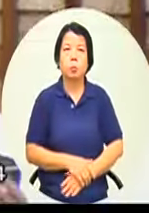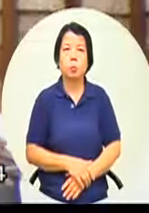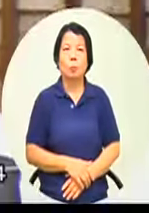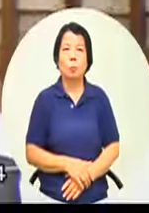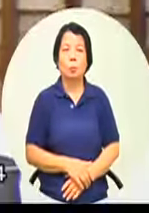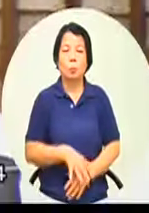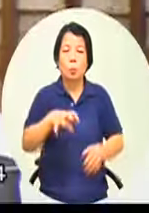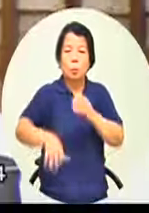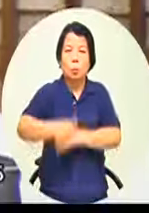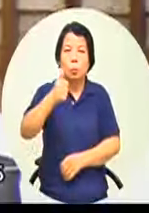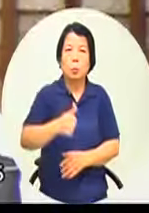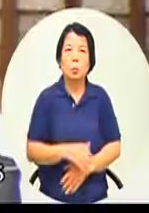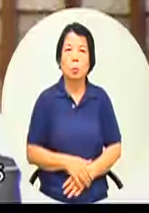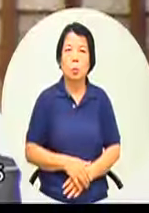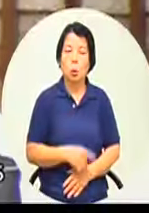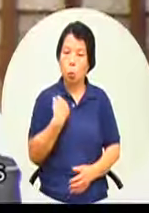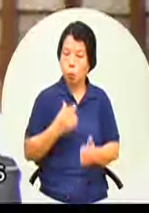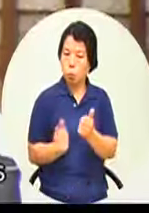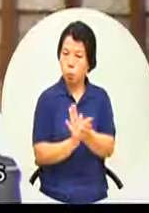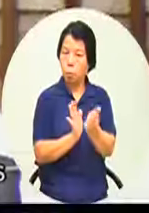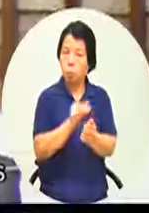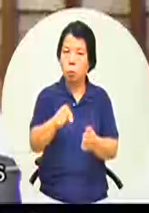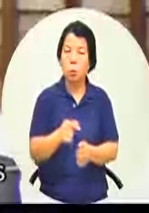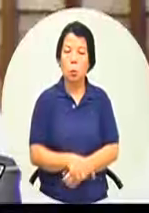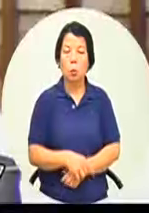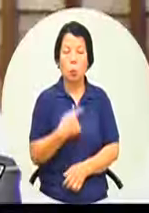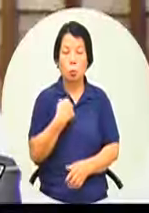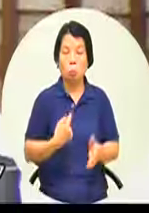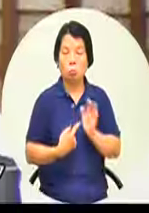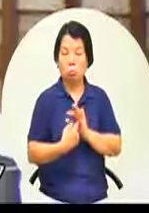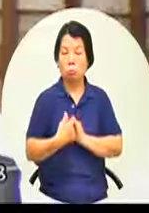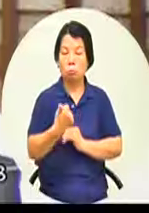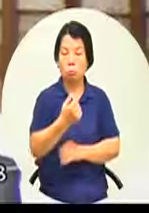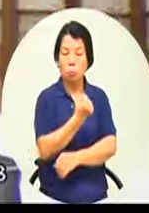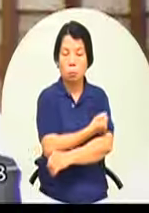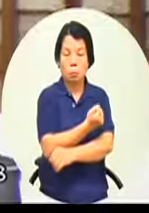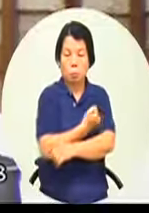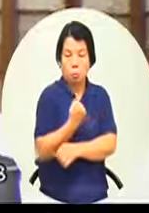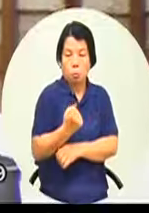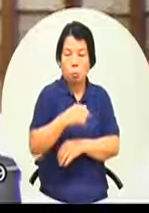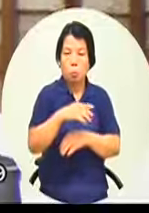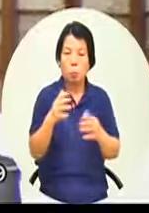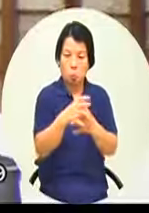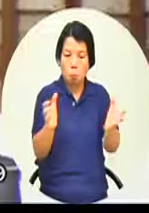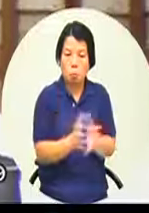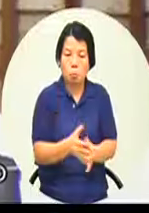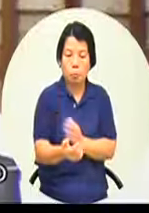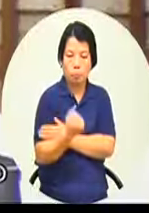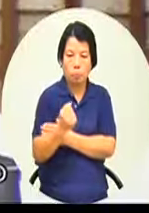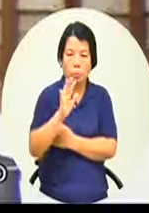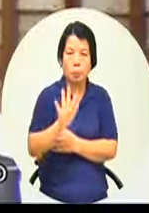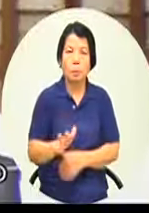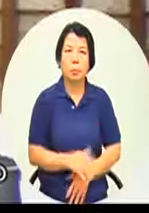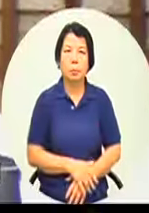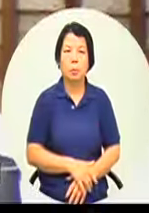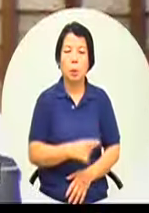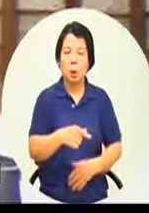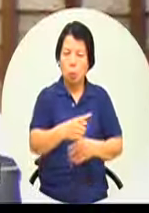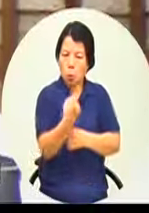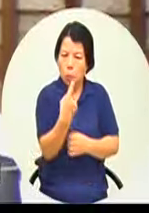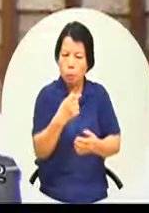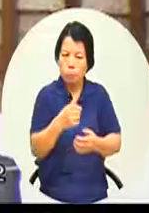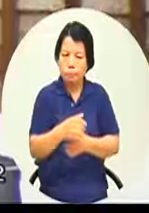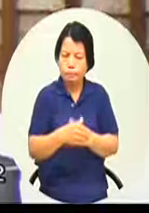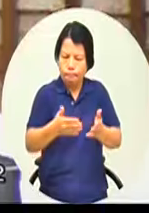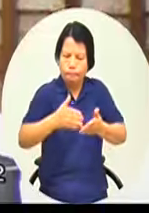小弟，我没有，我是在鼓励你啦，我嘛知影你表现真好哈，啊，你的团队嘛真认真啦哈，但是无去找到原因啦哈，